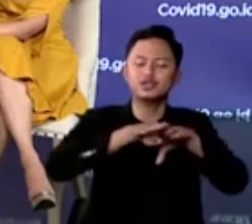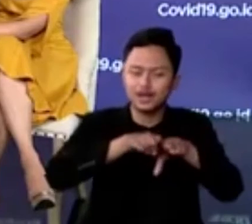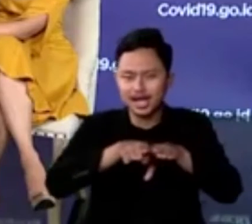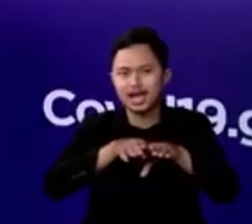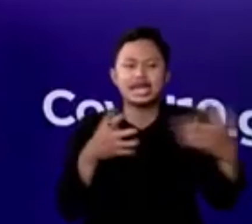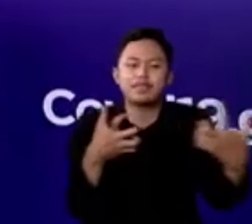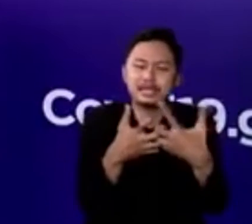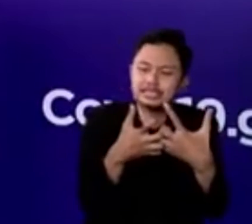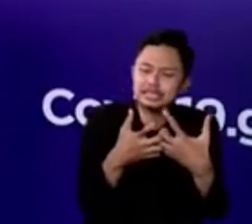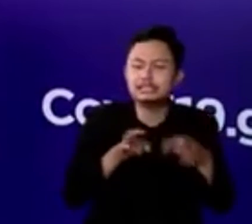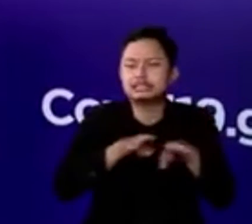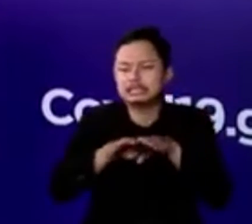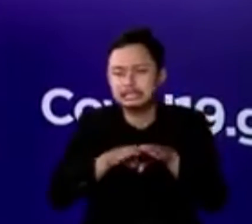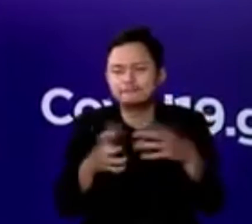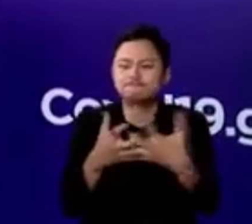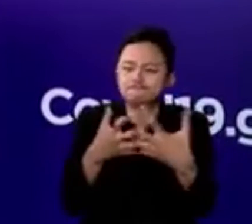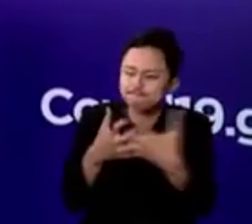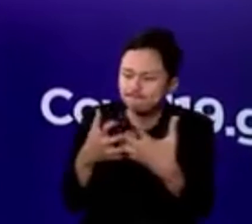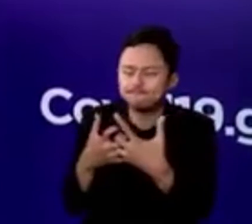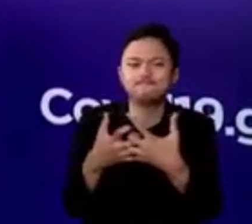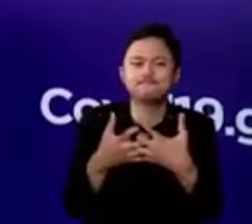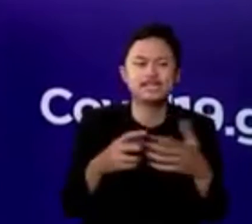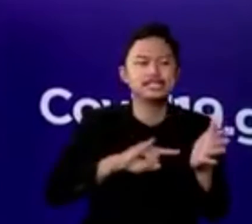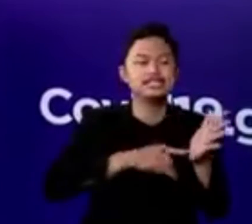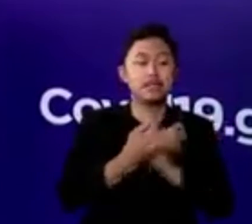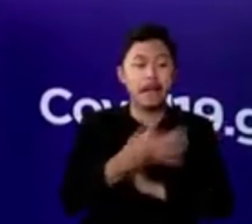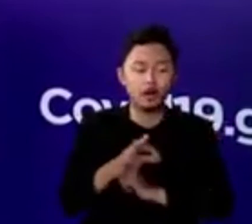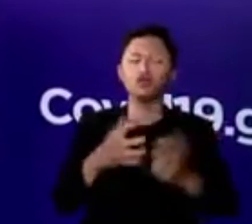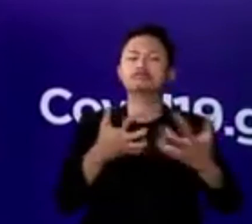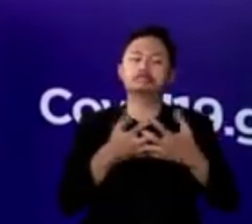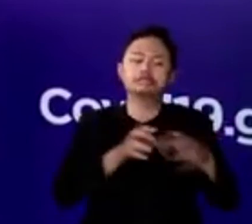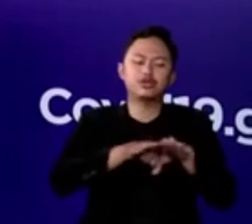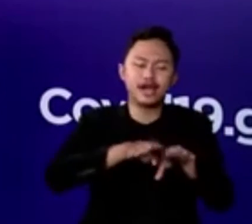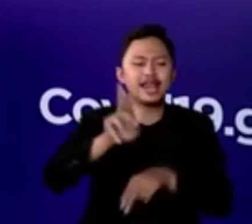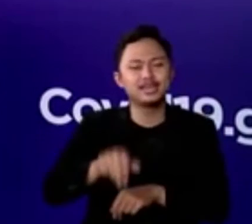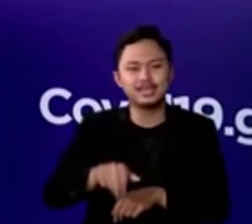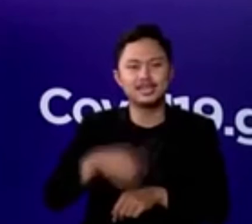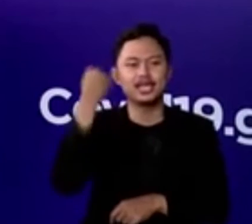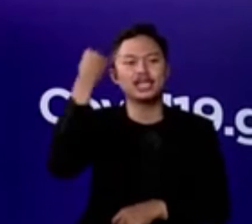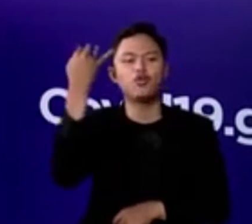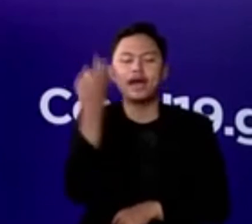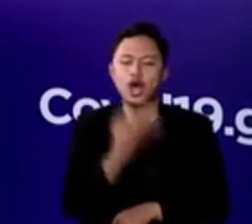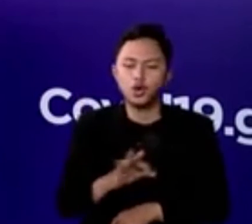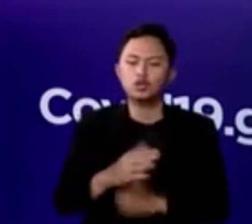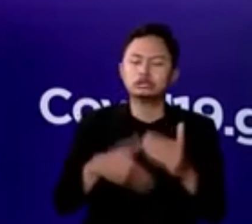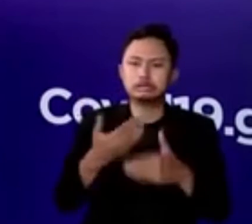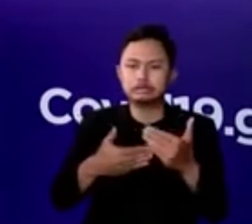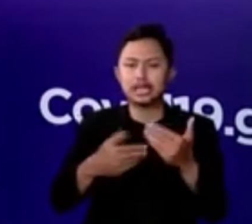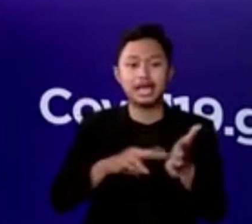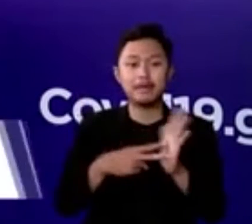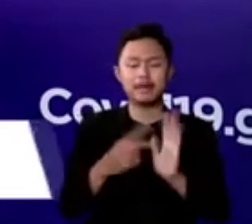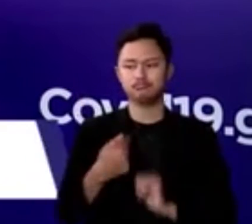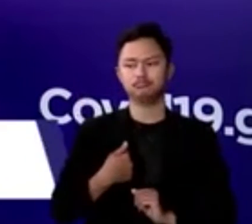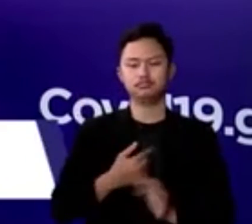di adegan dengan adanya digitalisasi kita harus cepat beradaptasi dan berinovasi gitu Gan supaya kita ada daya pembeda